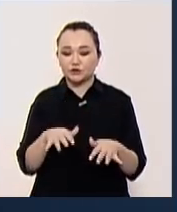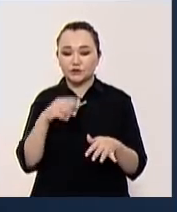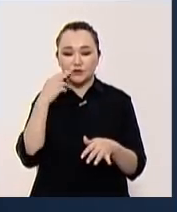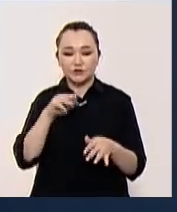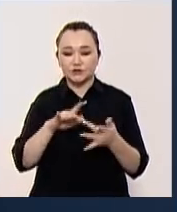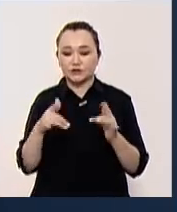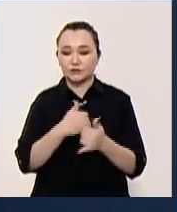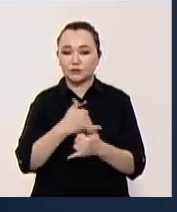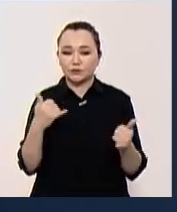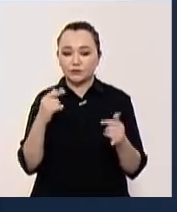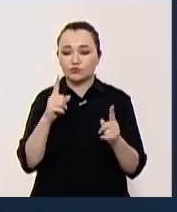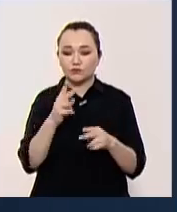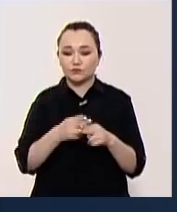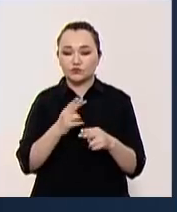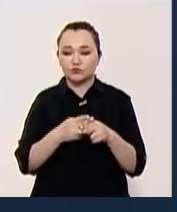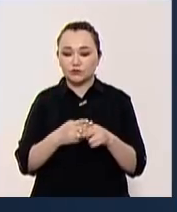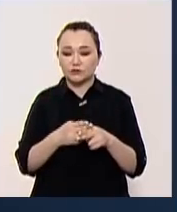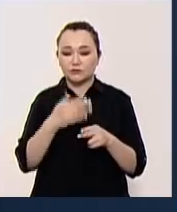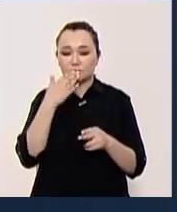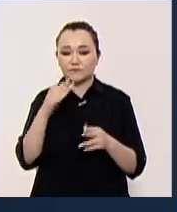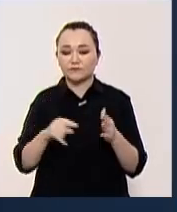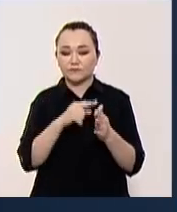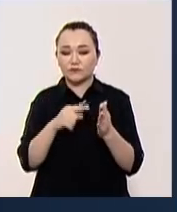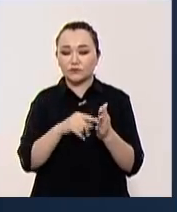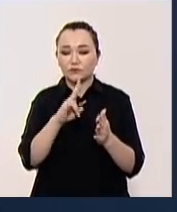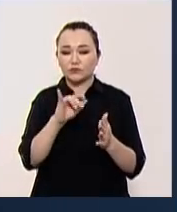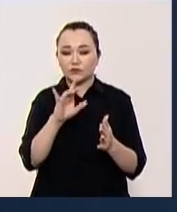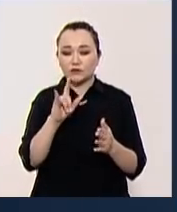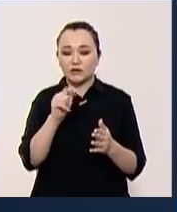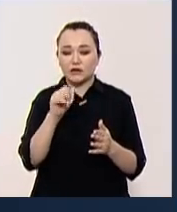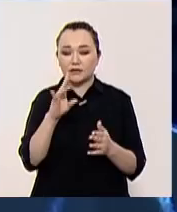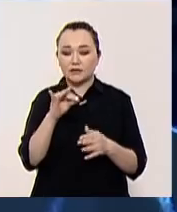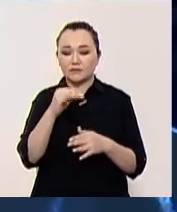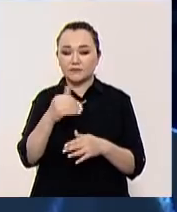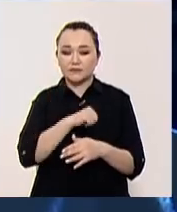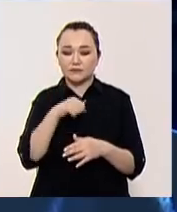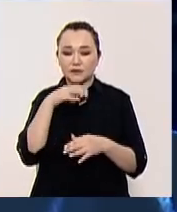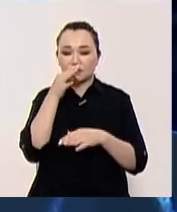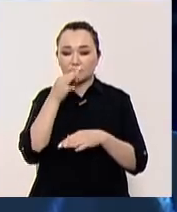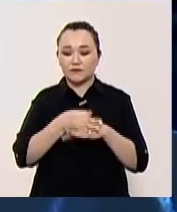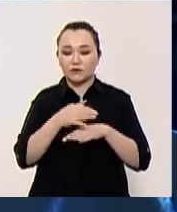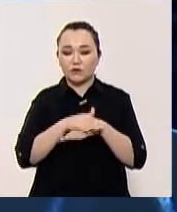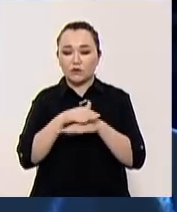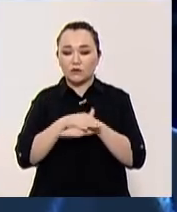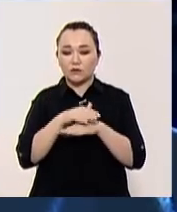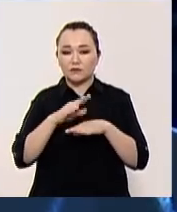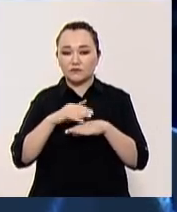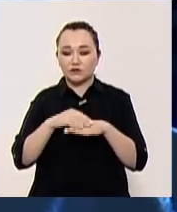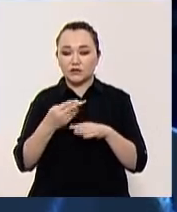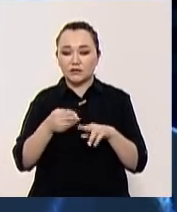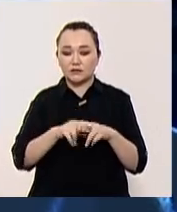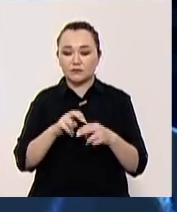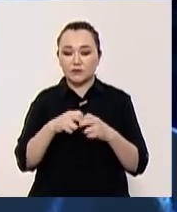сапалы интернеттен қамтуға не кедергі? Сұраққа Нұрол Ғаниұлы, өзіңіз жауап берсеңіз. Кешіріңіз, бұл мәселе